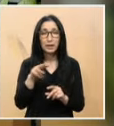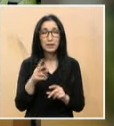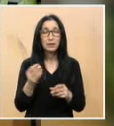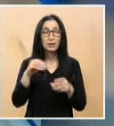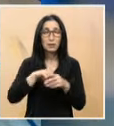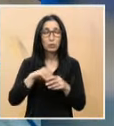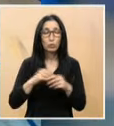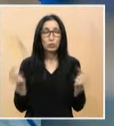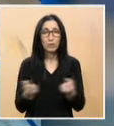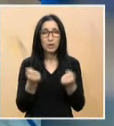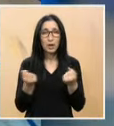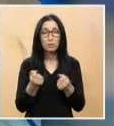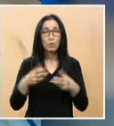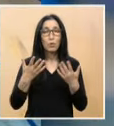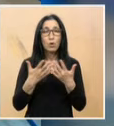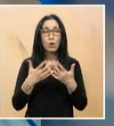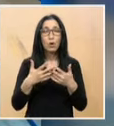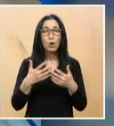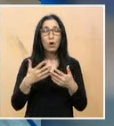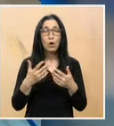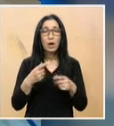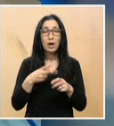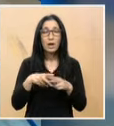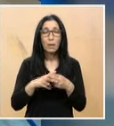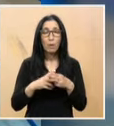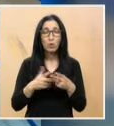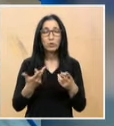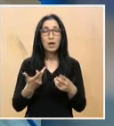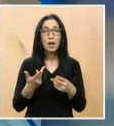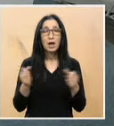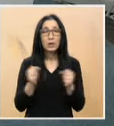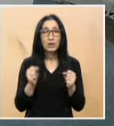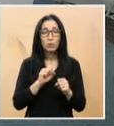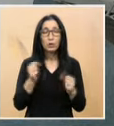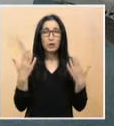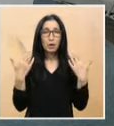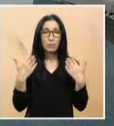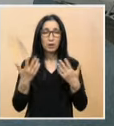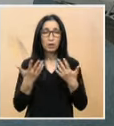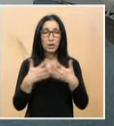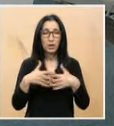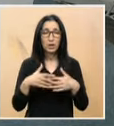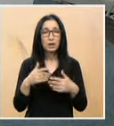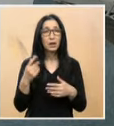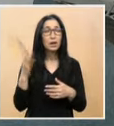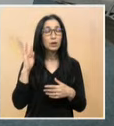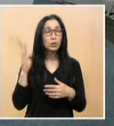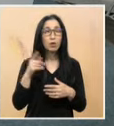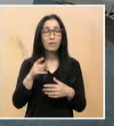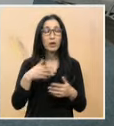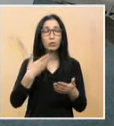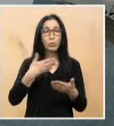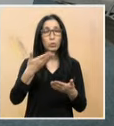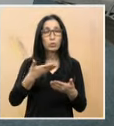следят и да се включват в дейности по ремонт на климатична и хладилна техника. Нека в края на нашия разговор да чуем вашето